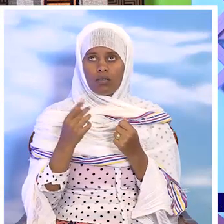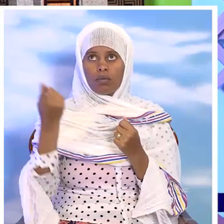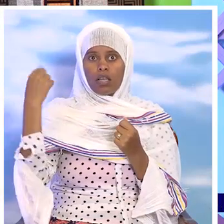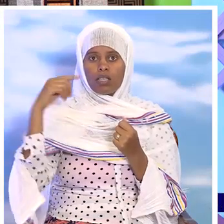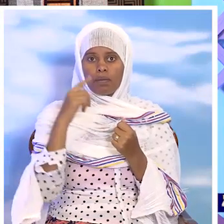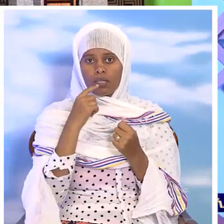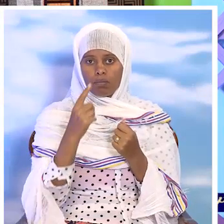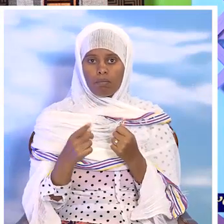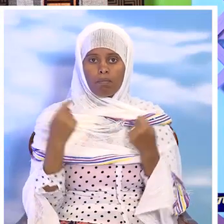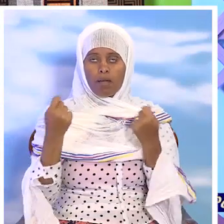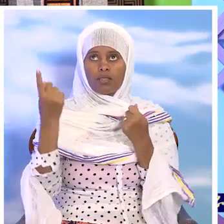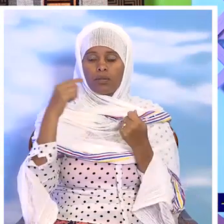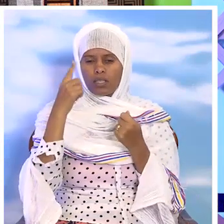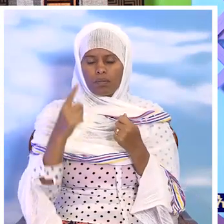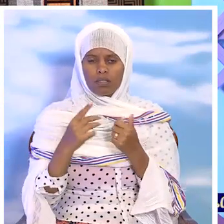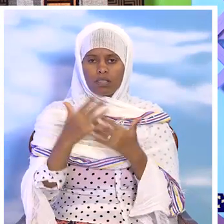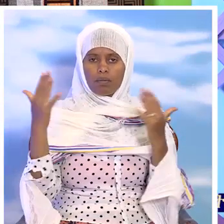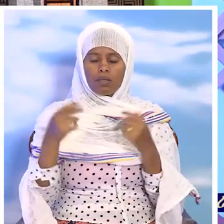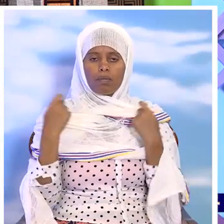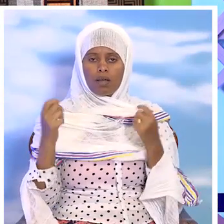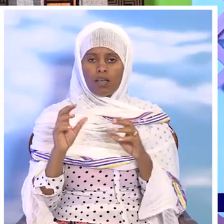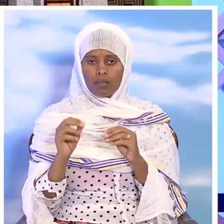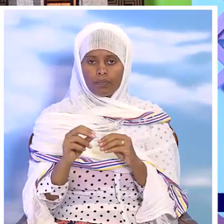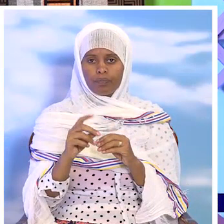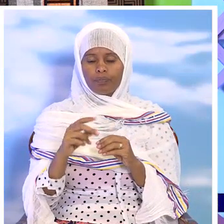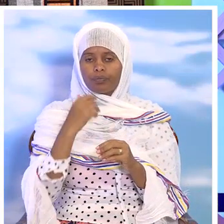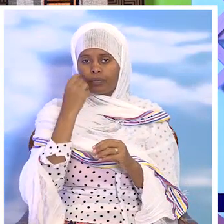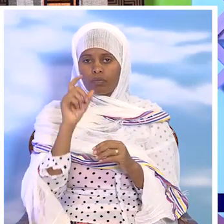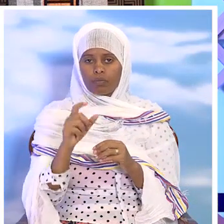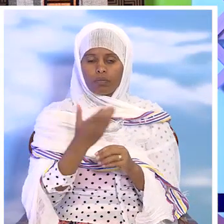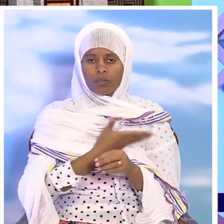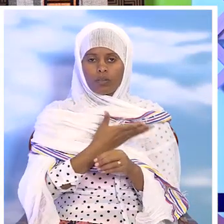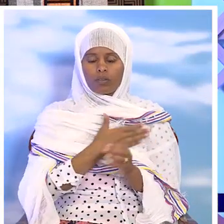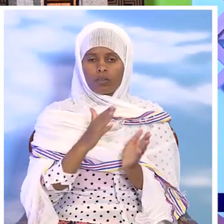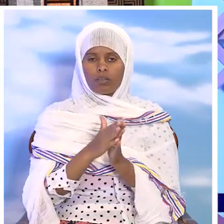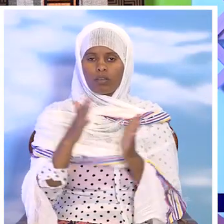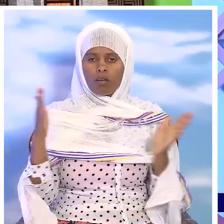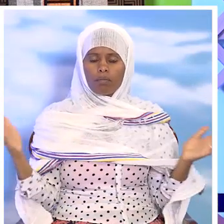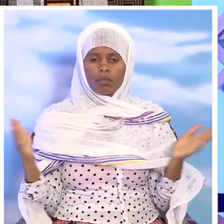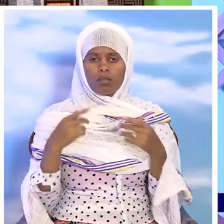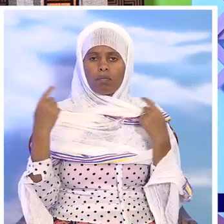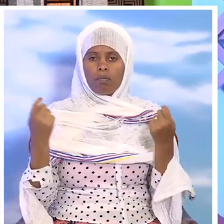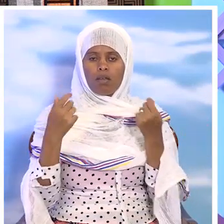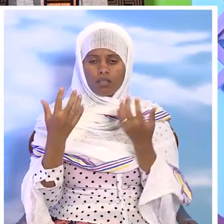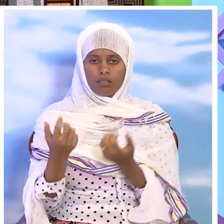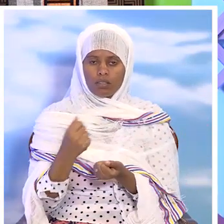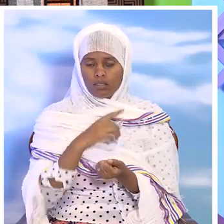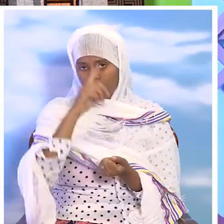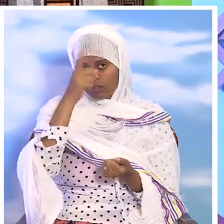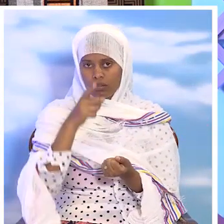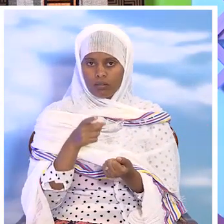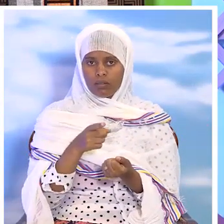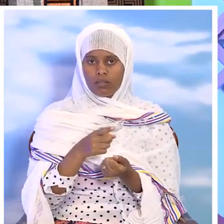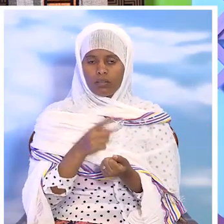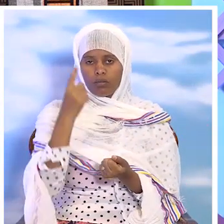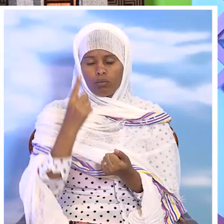ንፅውዓ ቀዳመይትን ዝዓበይትን በዓል እያ ማለት እዩ። እዛ ዕለት እዚኣ እውን ብዙሕ ዓበይቲ በዓላት ሒዛላ ማለት እዩ። ንኣብነት